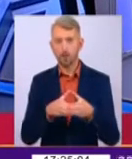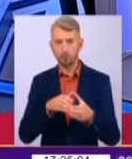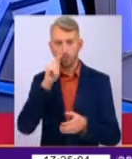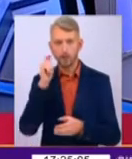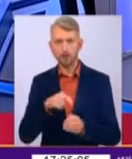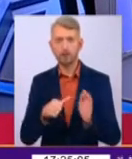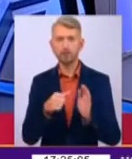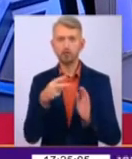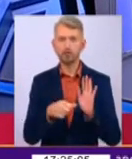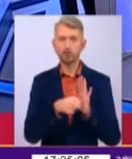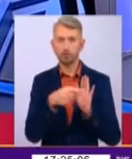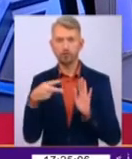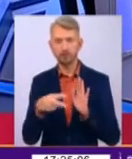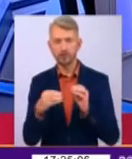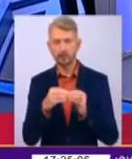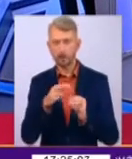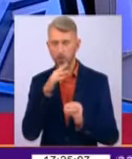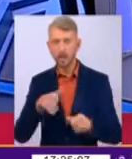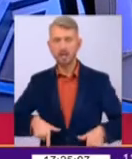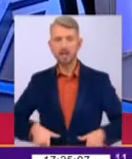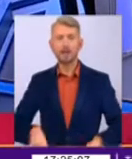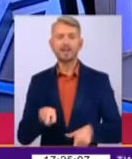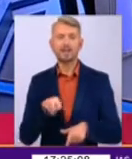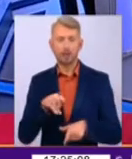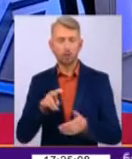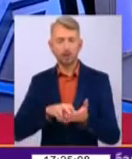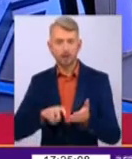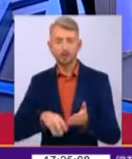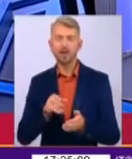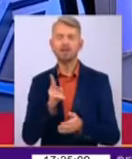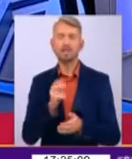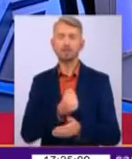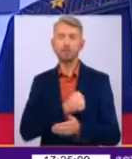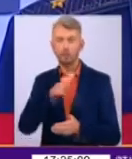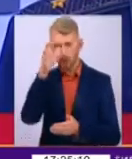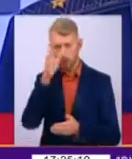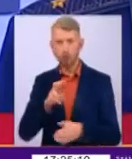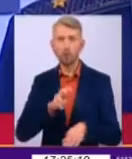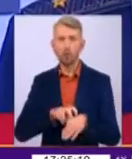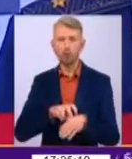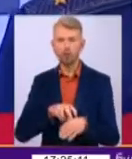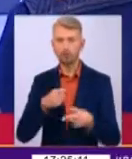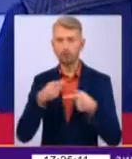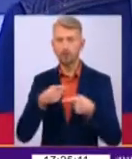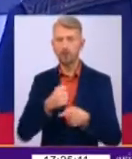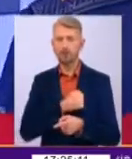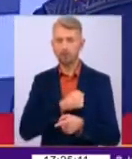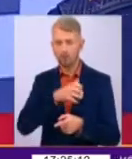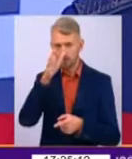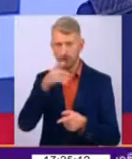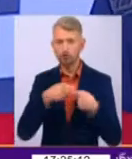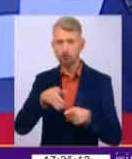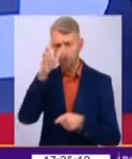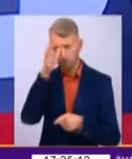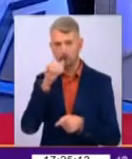років, генерал-лейтенант у відставці і кандидат військових наук, доктор технічних наук і професор. Доброго вечора. Запасі. Доброго запасі. Вечора.